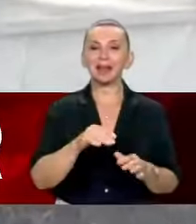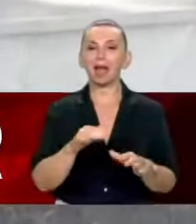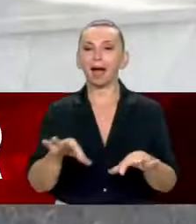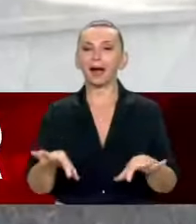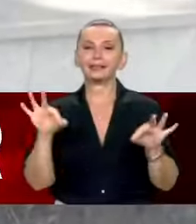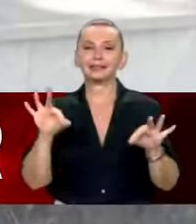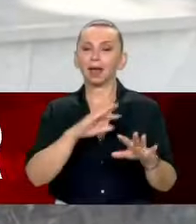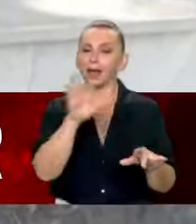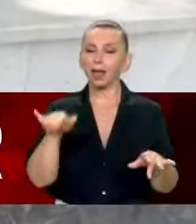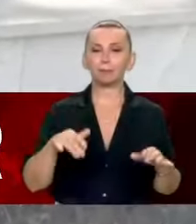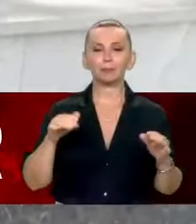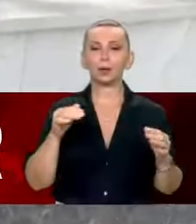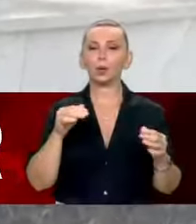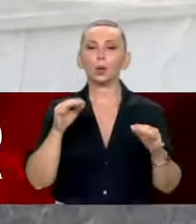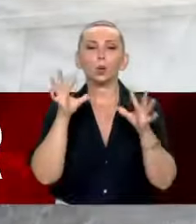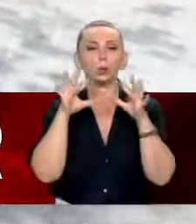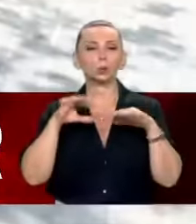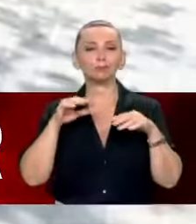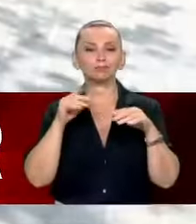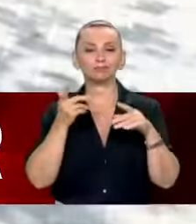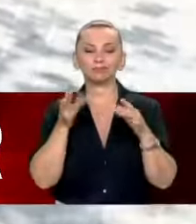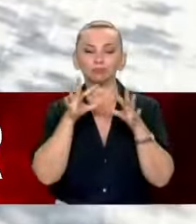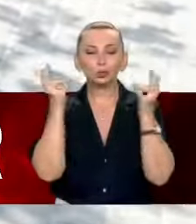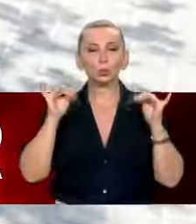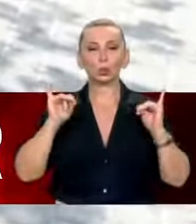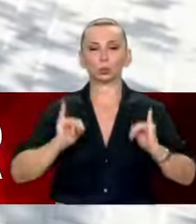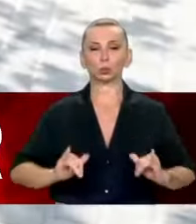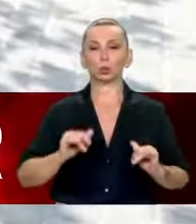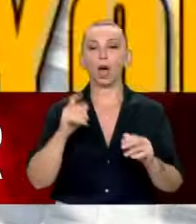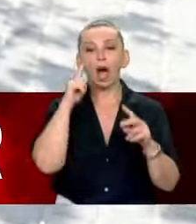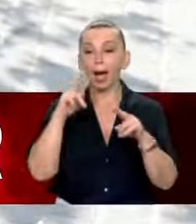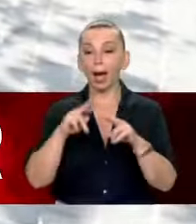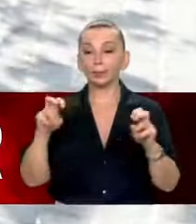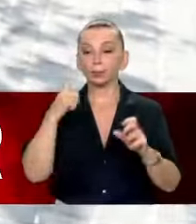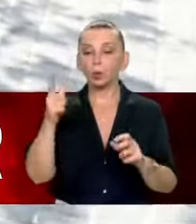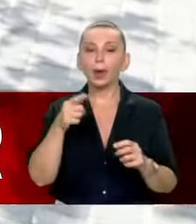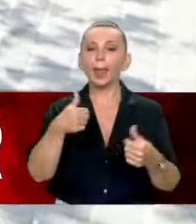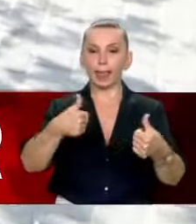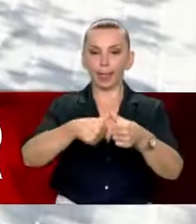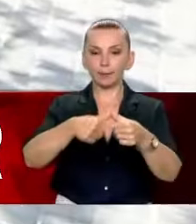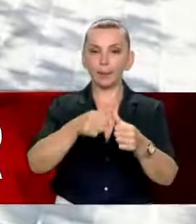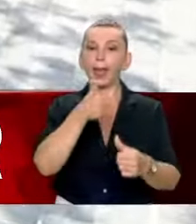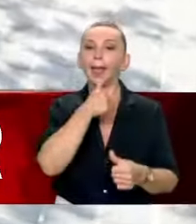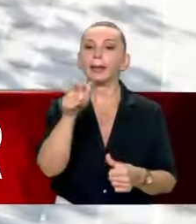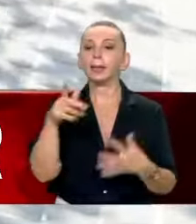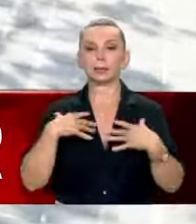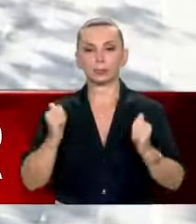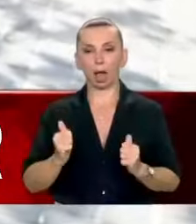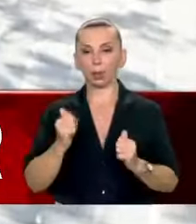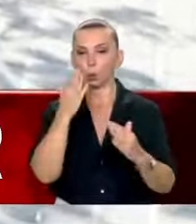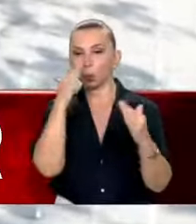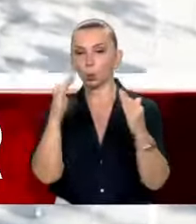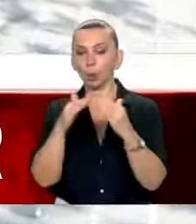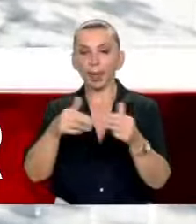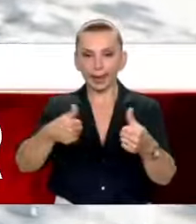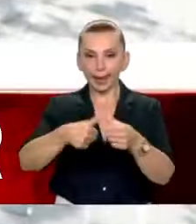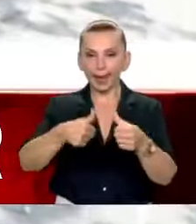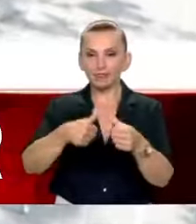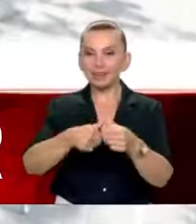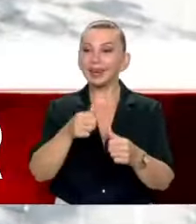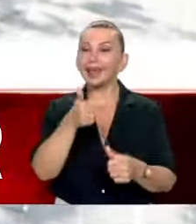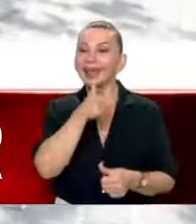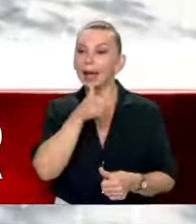Daha mutlu bir yaşam oluyor. Daha ne olabilir ki başka? Araştırmalara göre evlenmek erkeklerin sağlığına iyi geliyor. Hatta evli erkekler